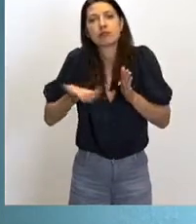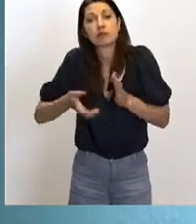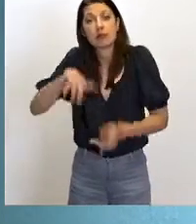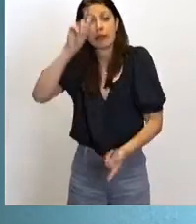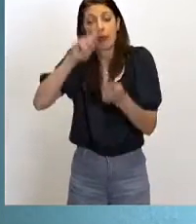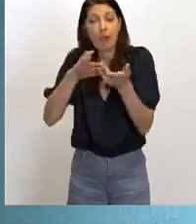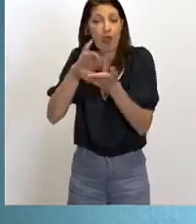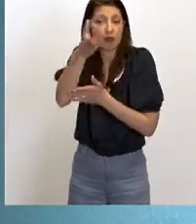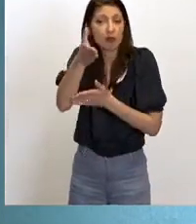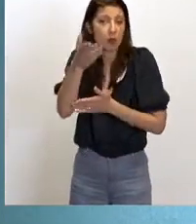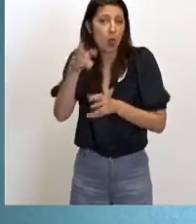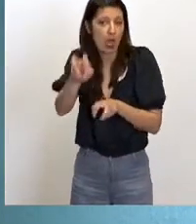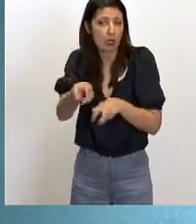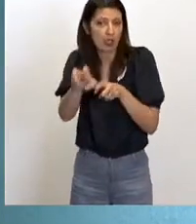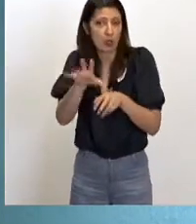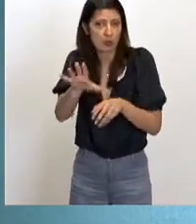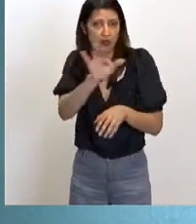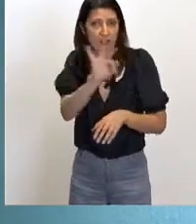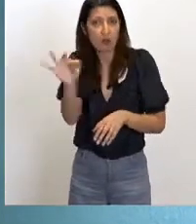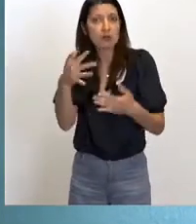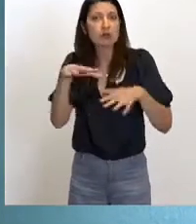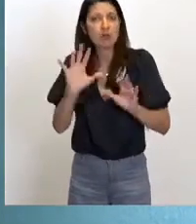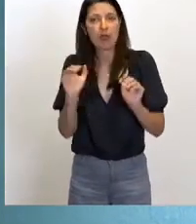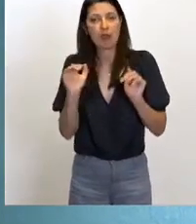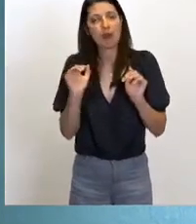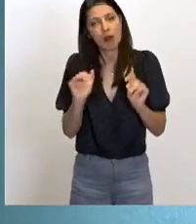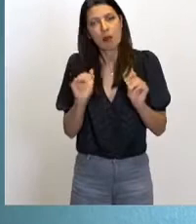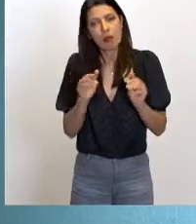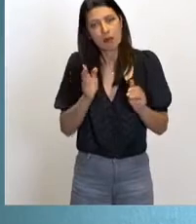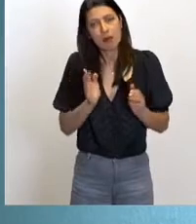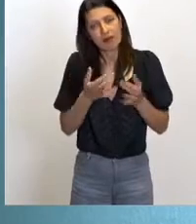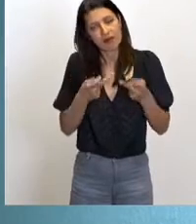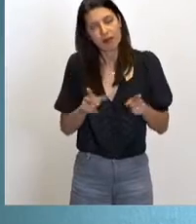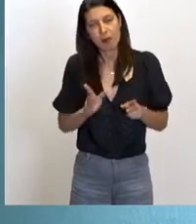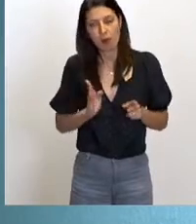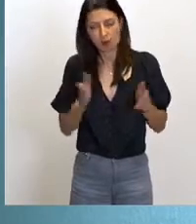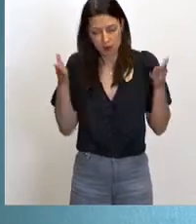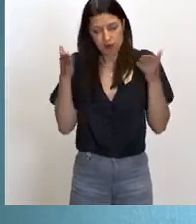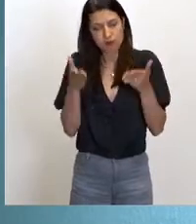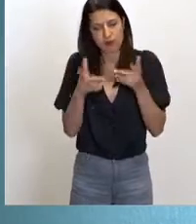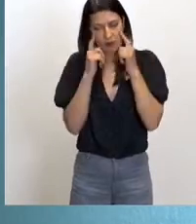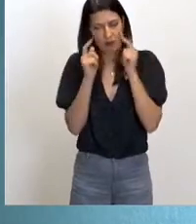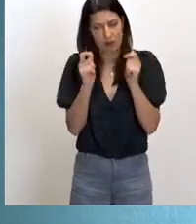même, notamment à Bordeaux, faisons-y attention. Voilà. Et puis par